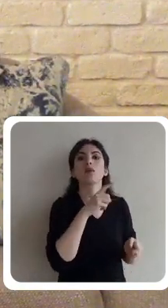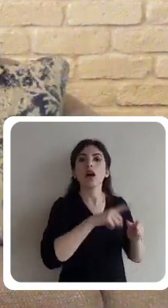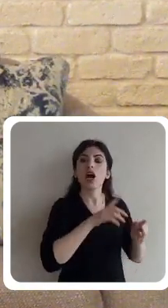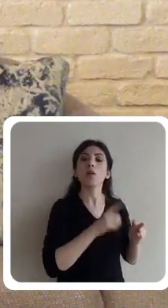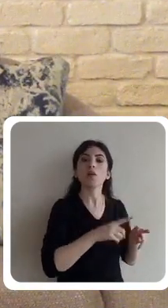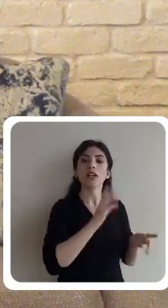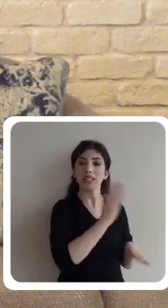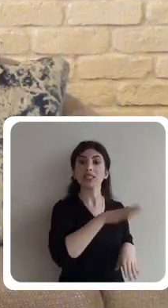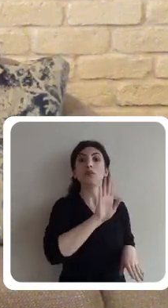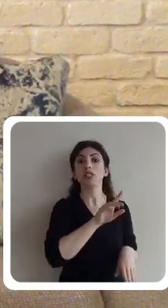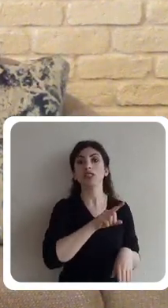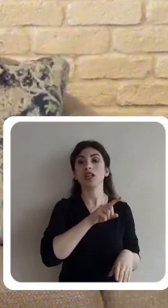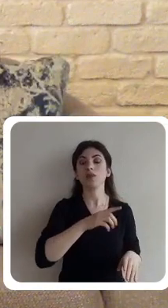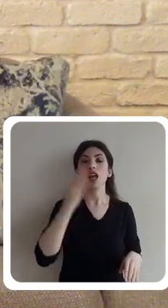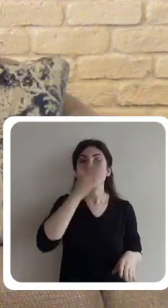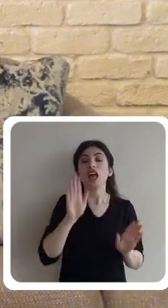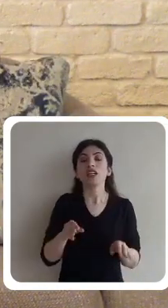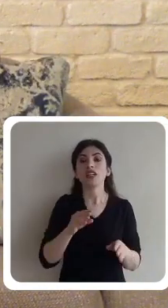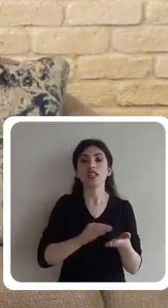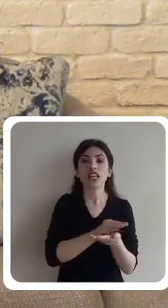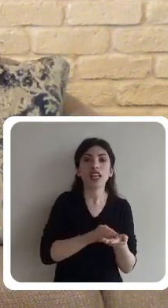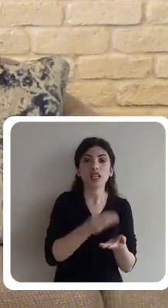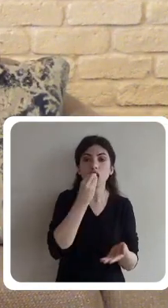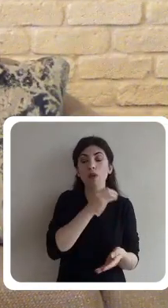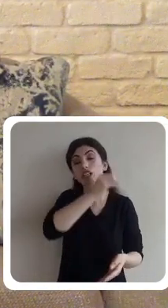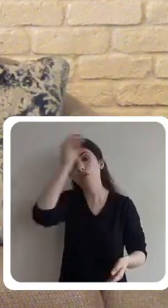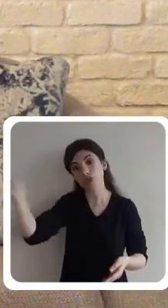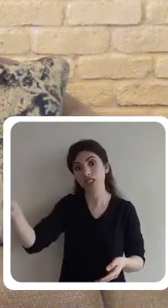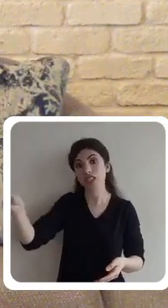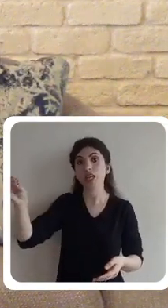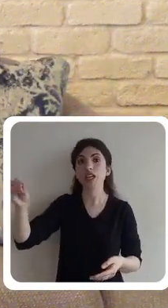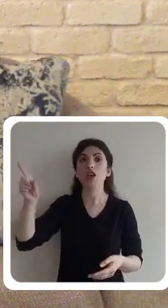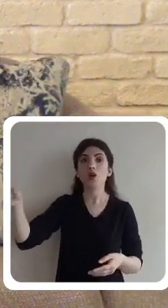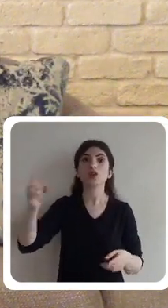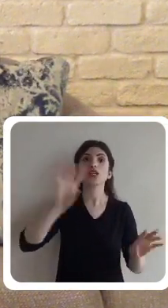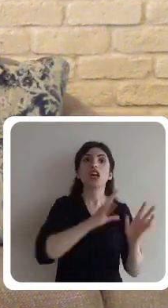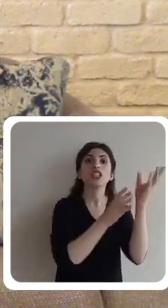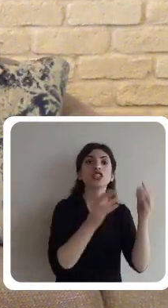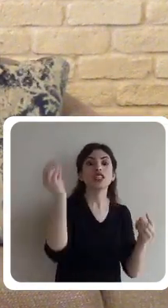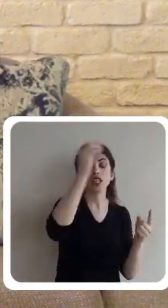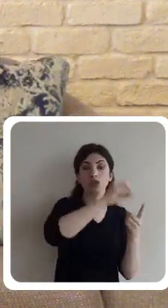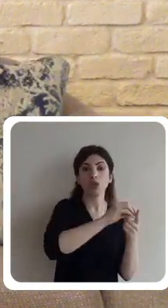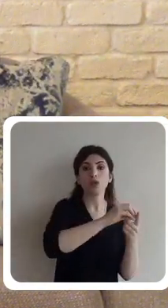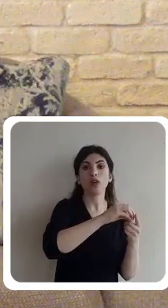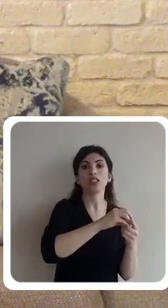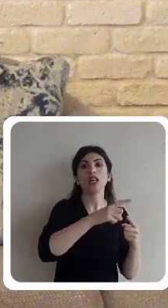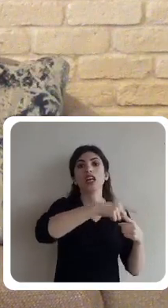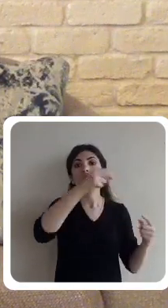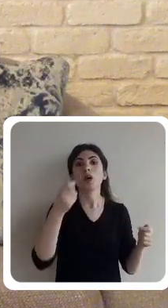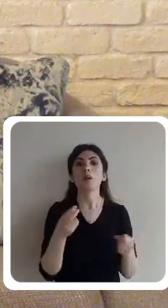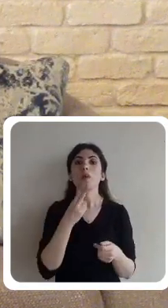da kargaya buğday verir. Karnı doyan karga çalıya konmaz. E çalı da sana çırpı